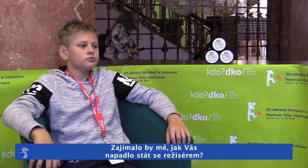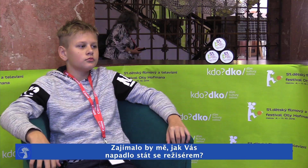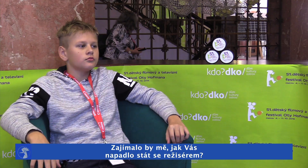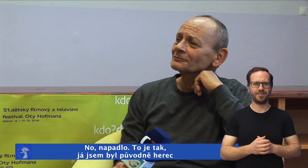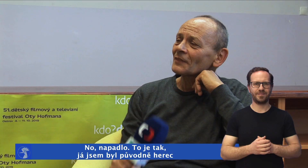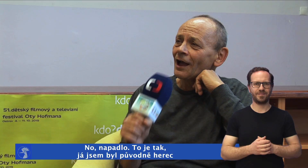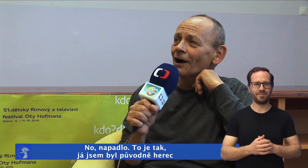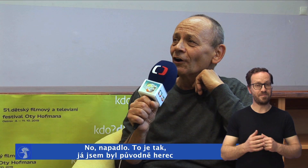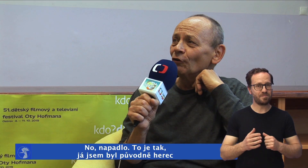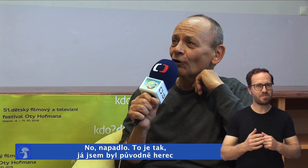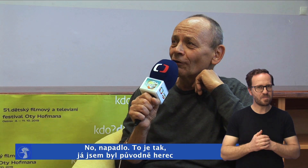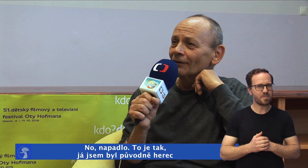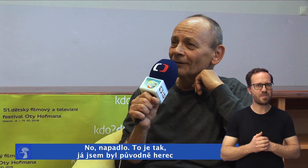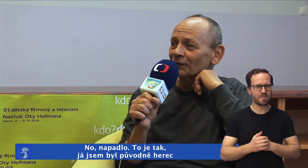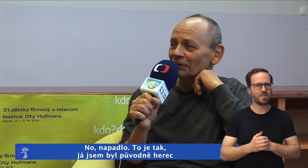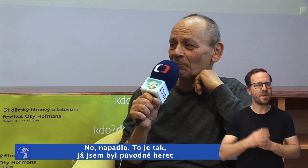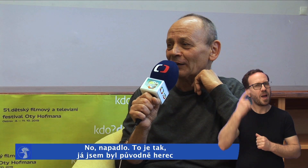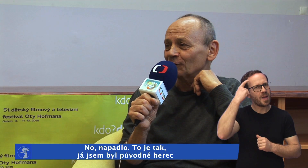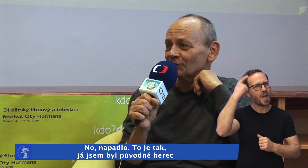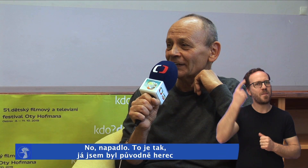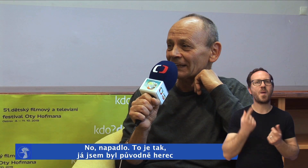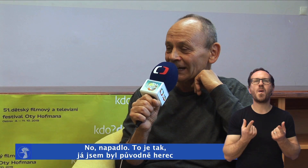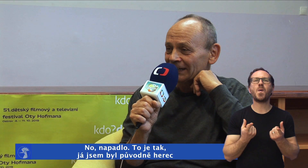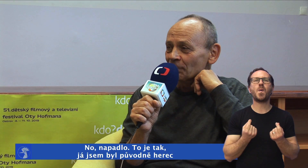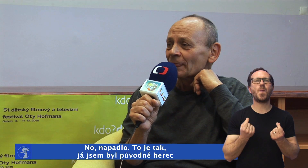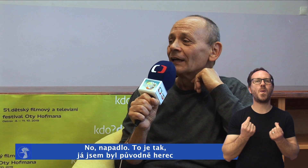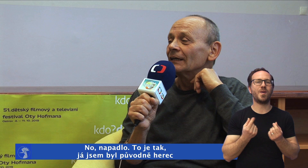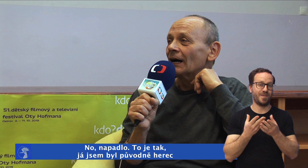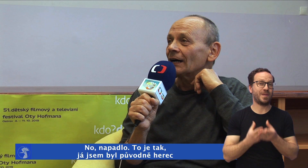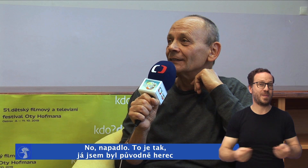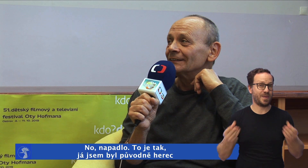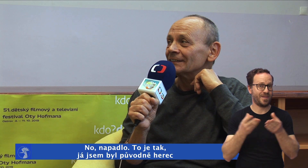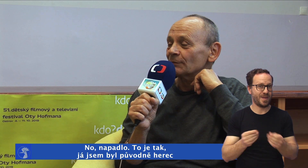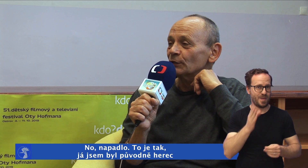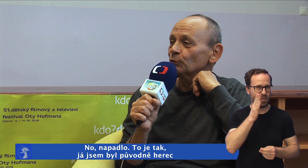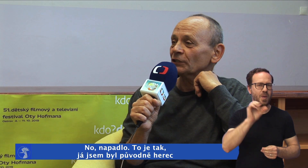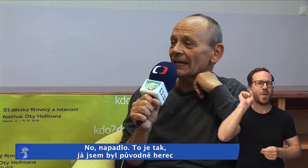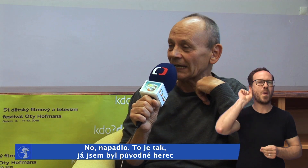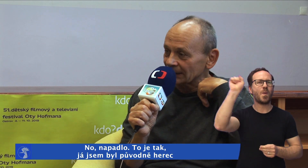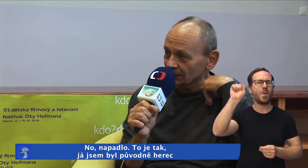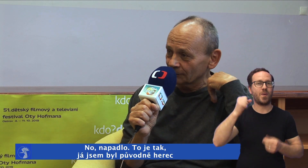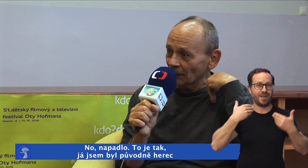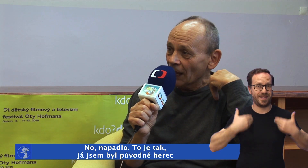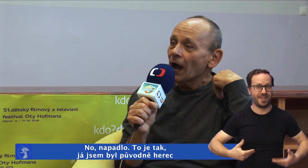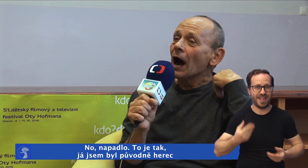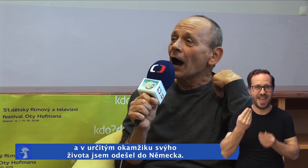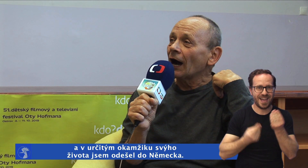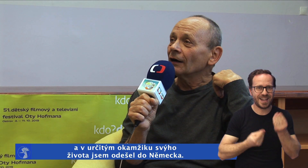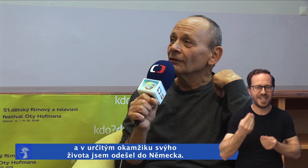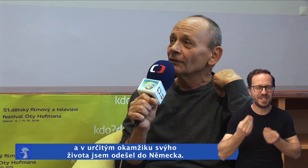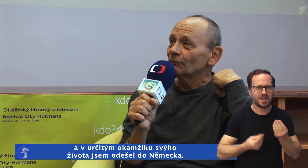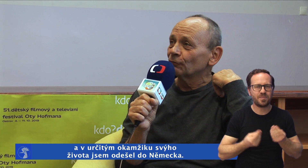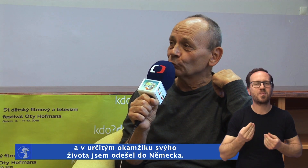režisérem? No, napadlo to je tak. Já jsem byl původně herec